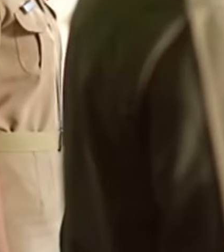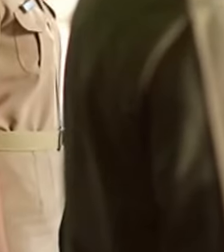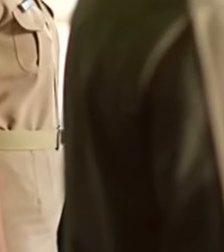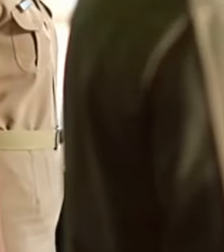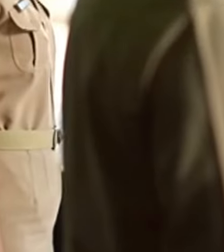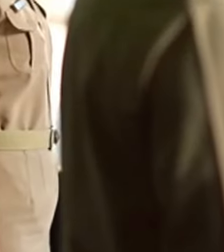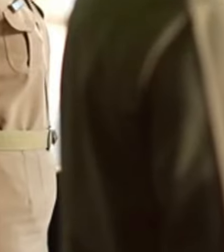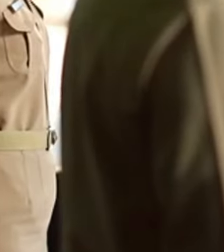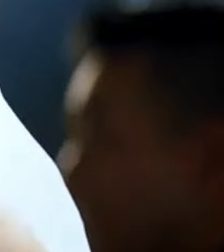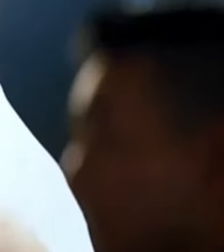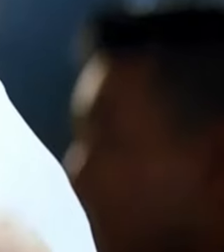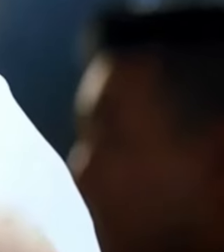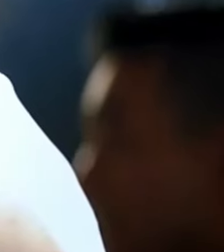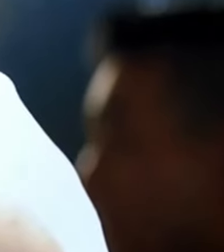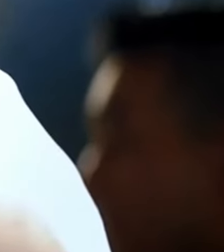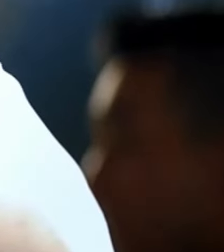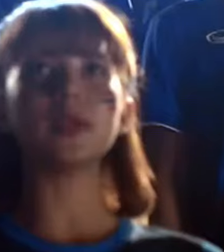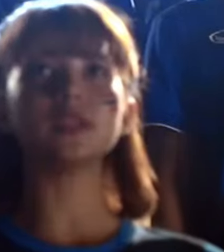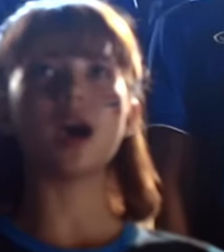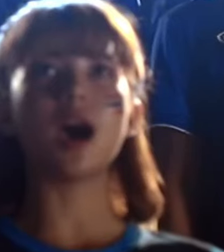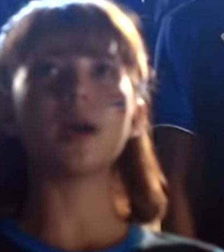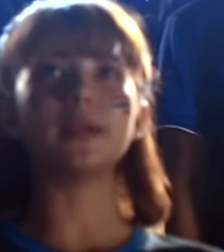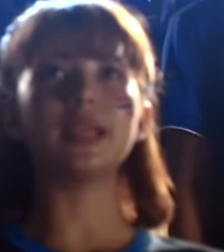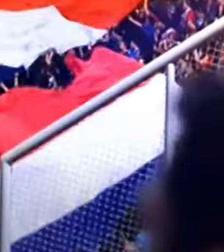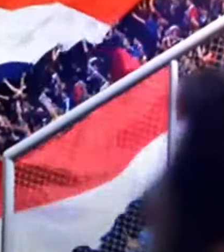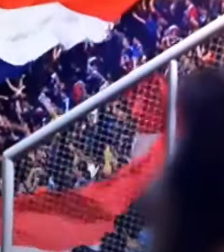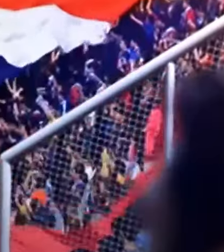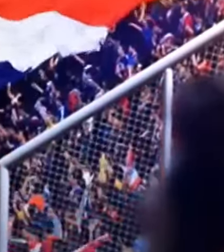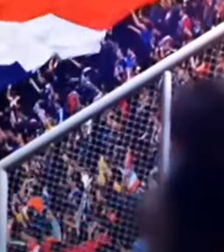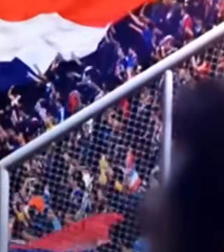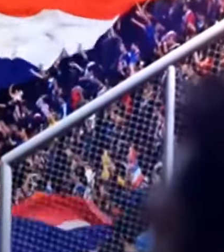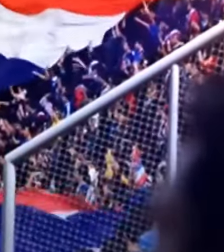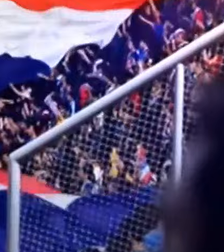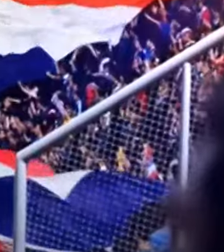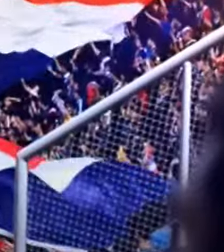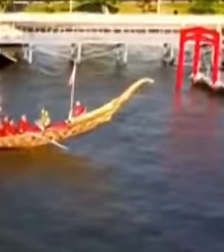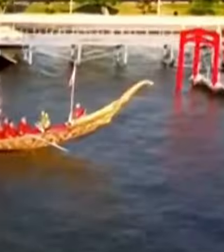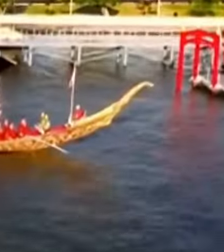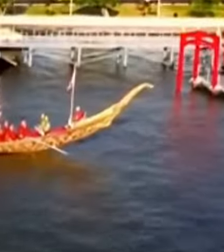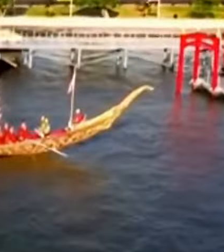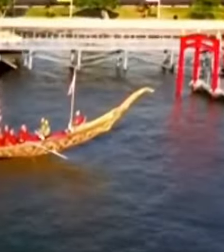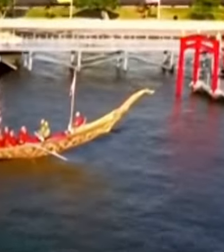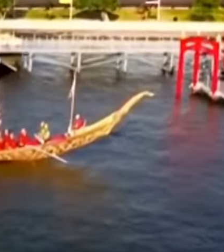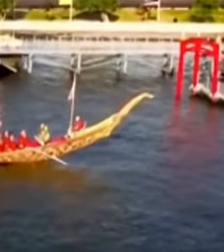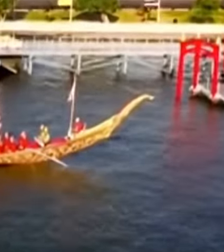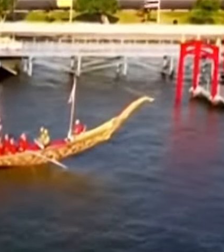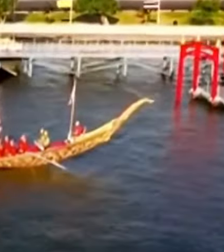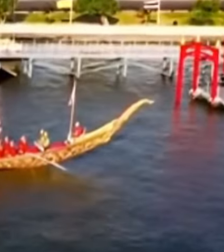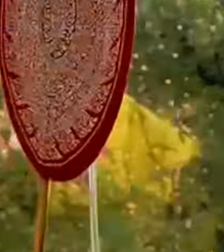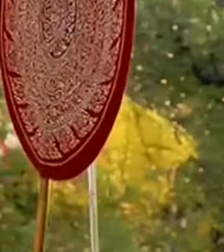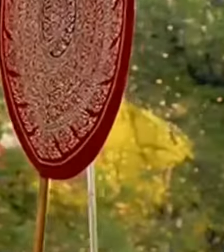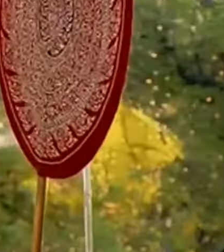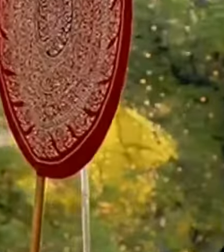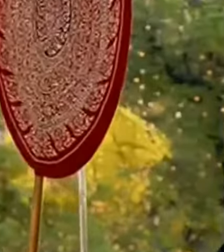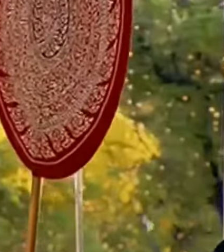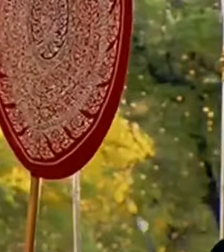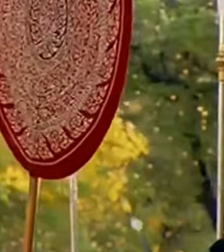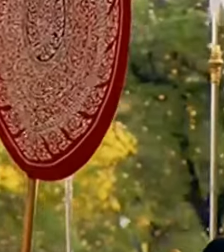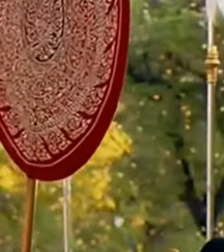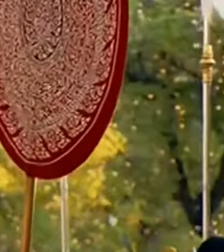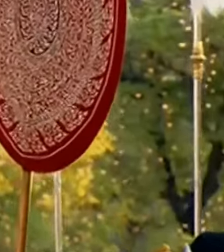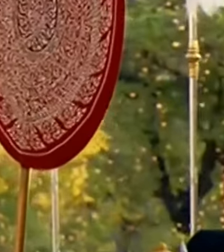สาเือนคุอยากเป็นชาติพลิตพลประเทศาไท